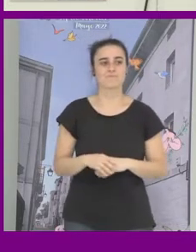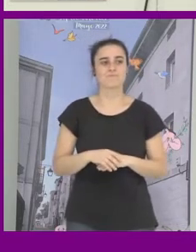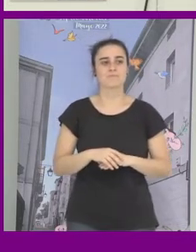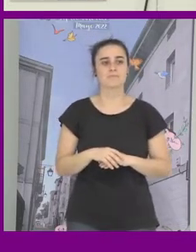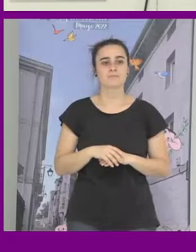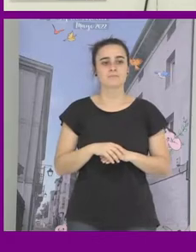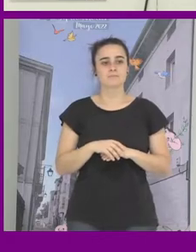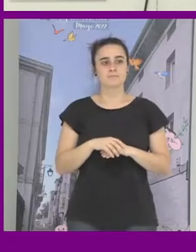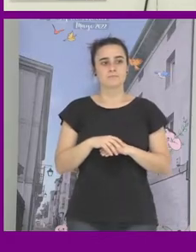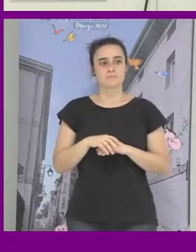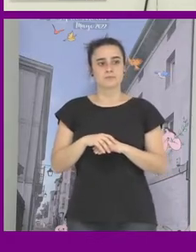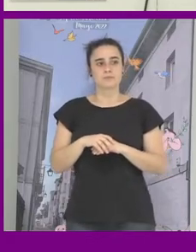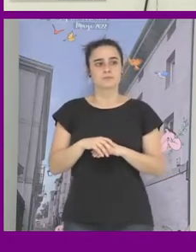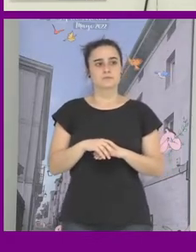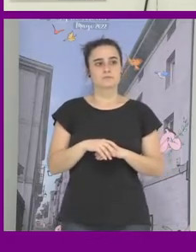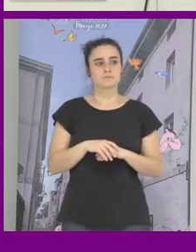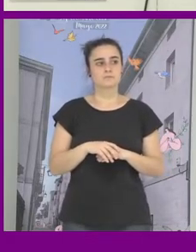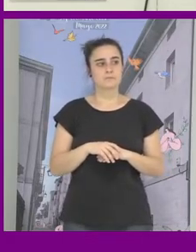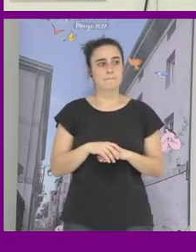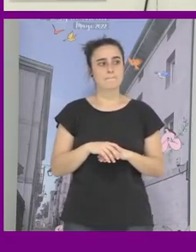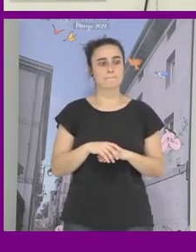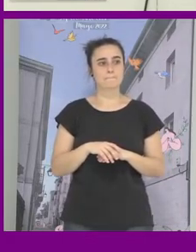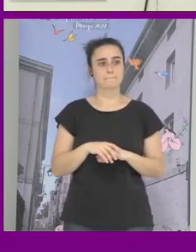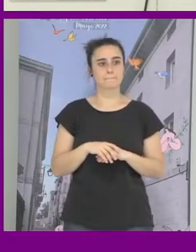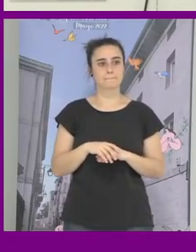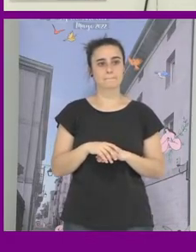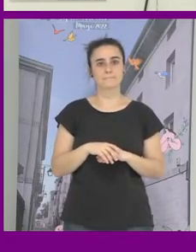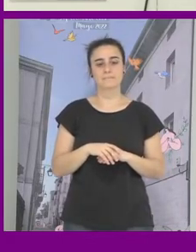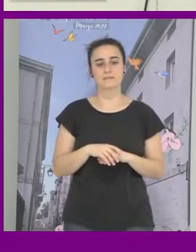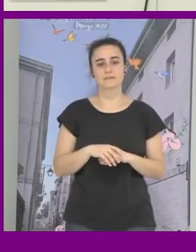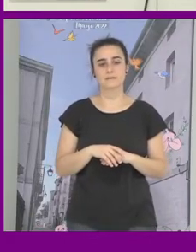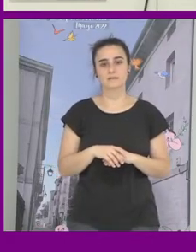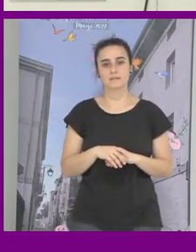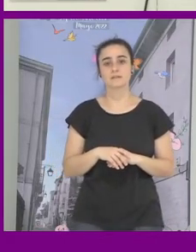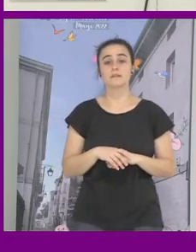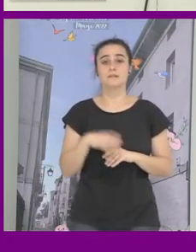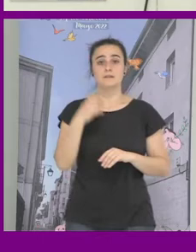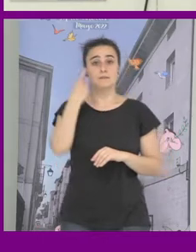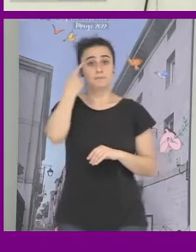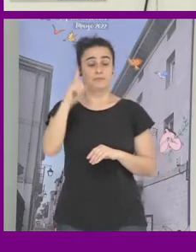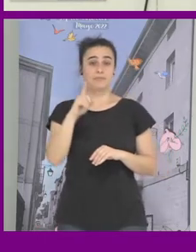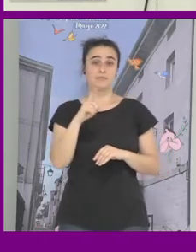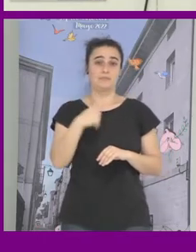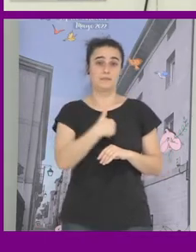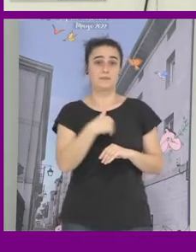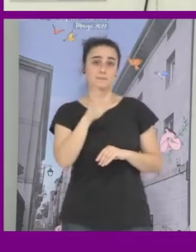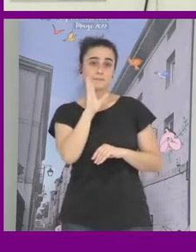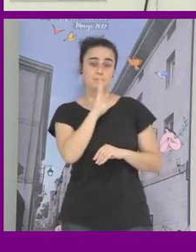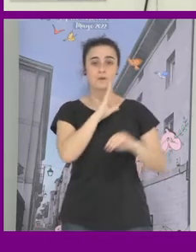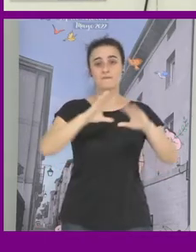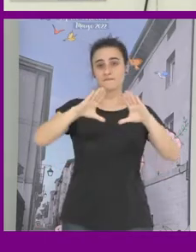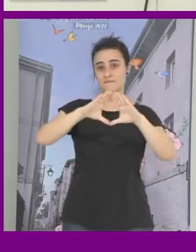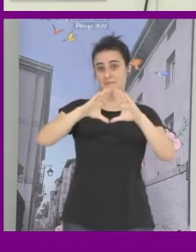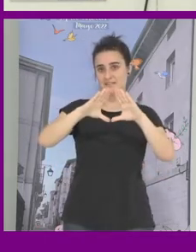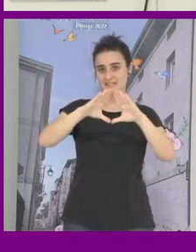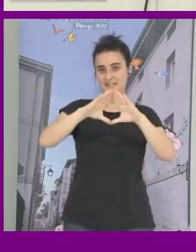Bale, orduan, ba bueno, bakizue, amatasun feministen horrelako estanda bat ari